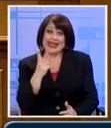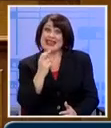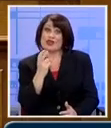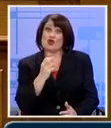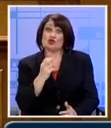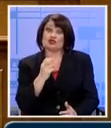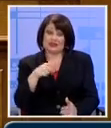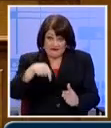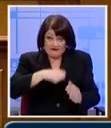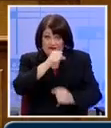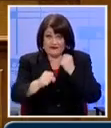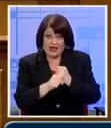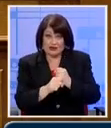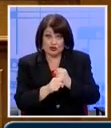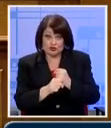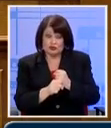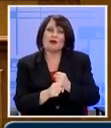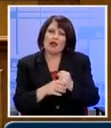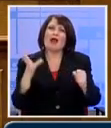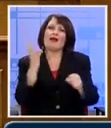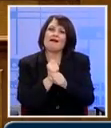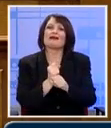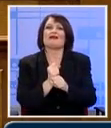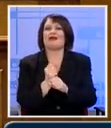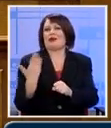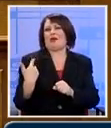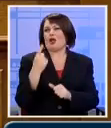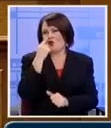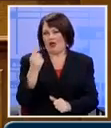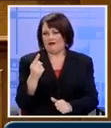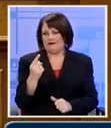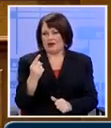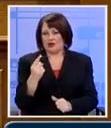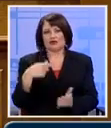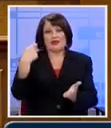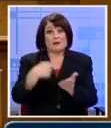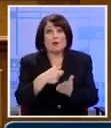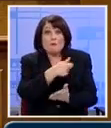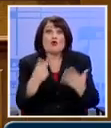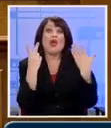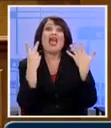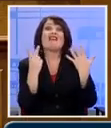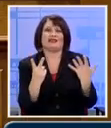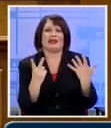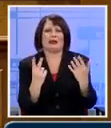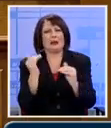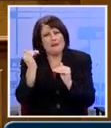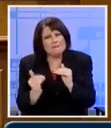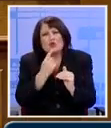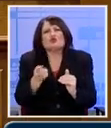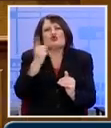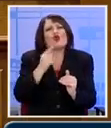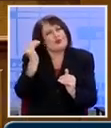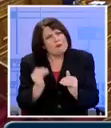θα πληρώναμε φέτος, αν δεν είχαμε πετύχει το αποτέλεσμα του περασμένου Νοεμβρίου. Και θα πληρώσουμε μόνο 7 και λιγότερα την επόμενη